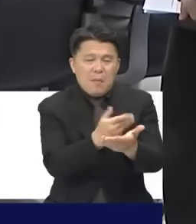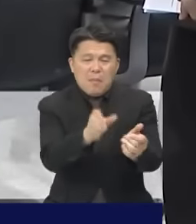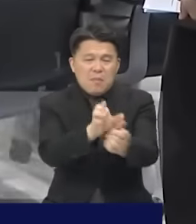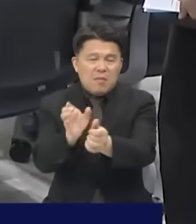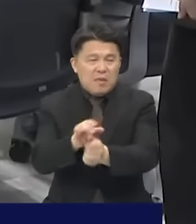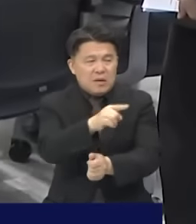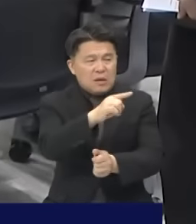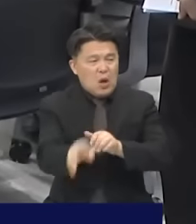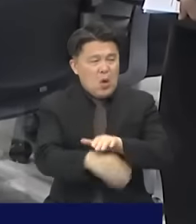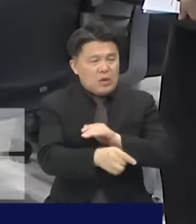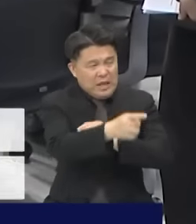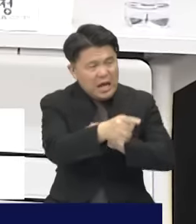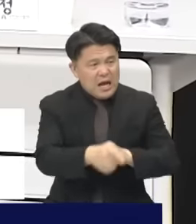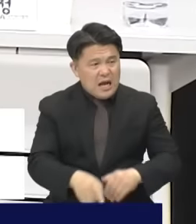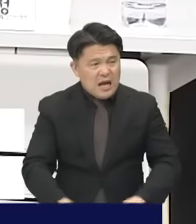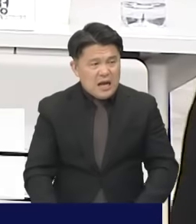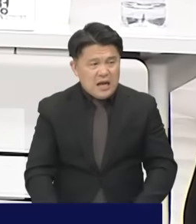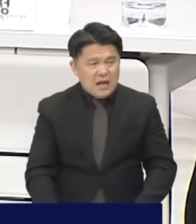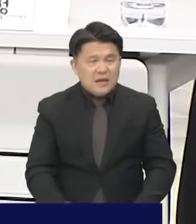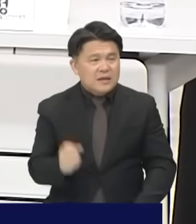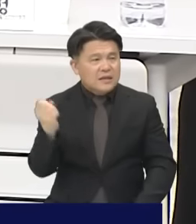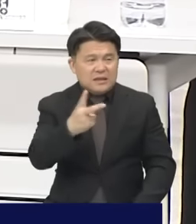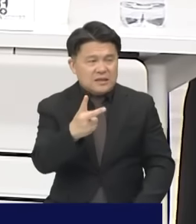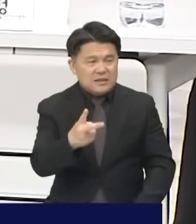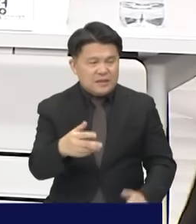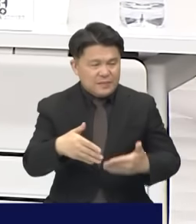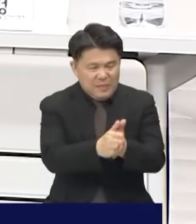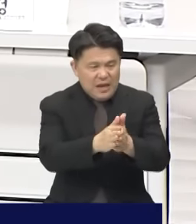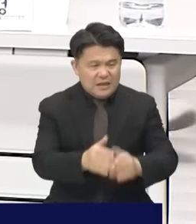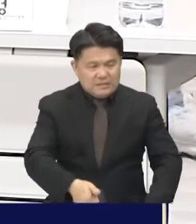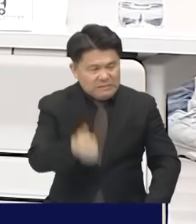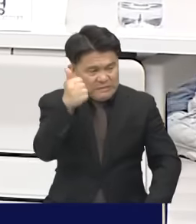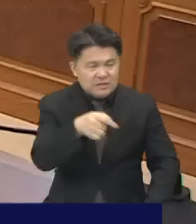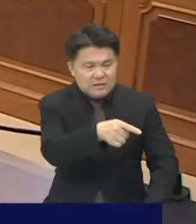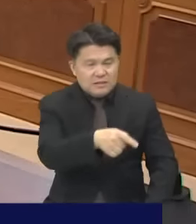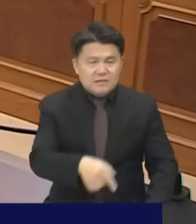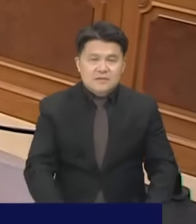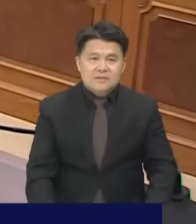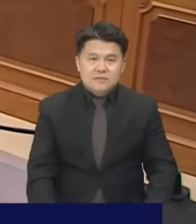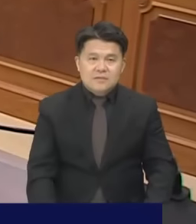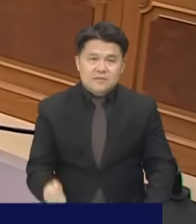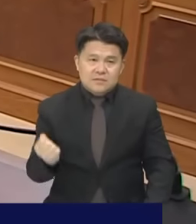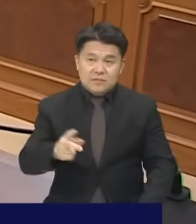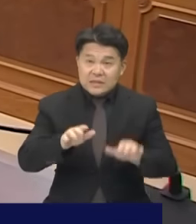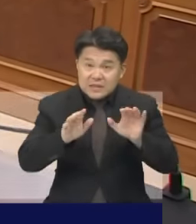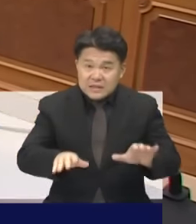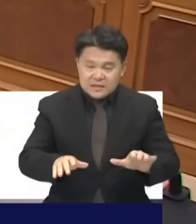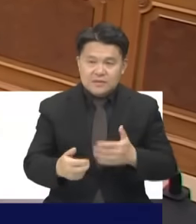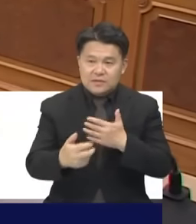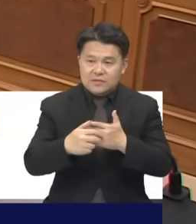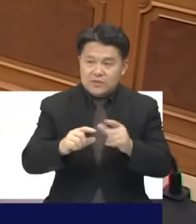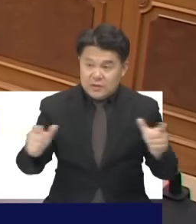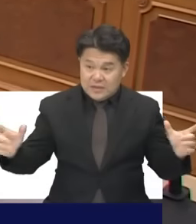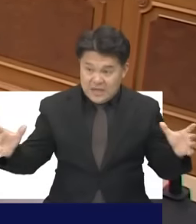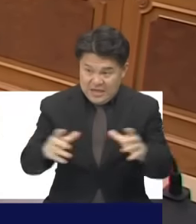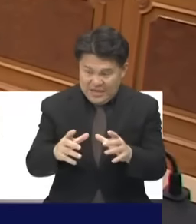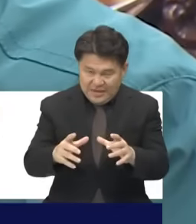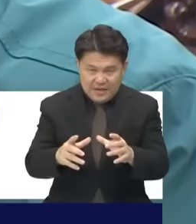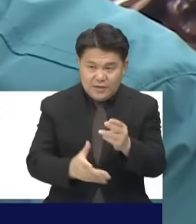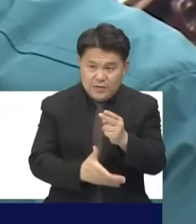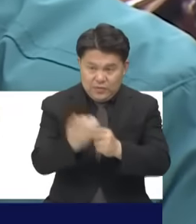있는 것이라며 다시금 정원 증원의 원점 재검토를 강조했습니다. 한 총리는 지금이라도 의료계가 합리적